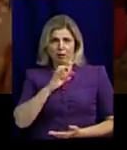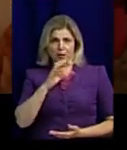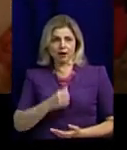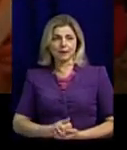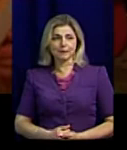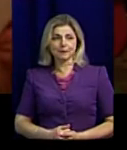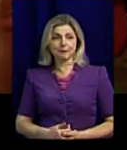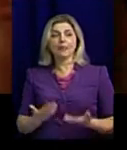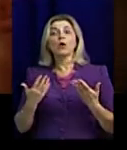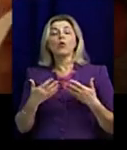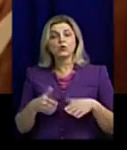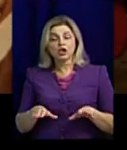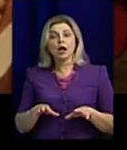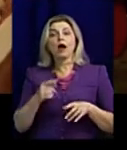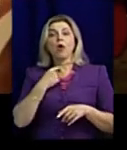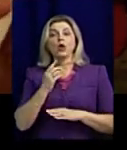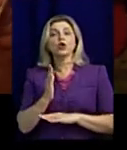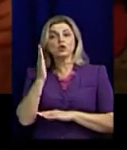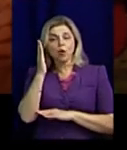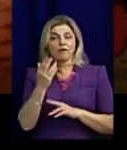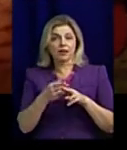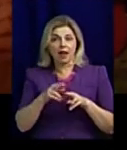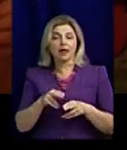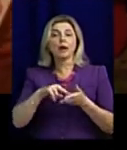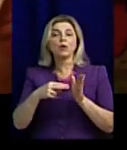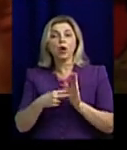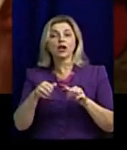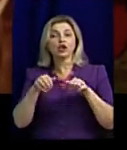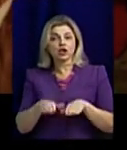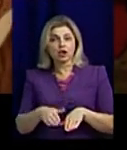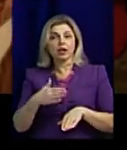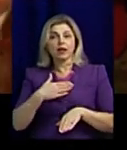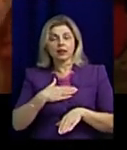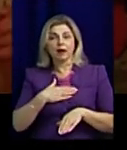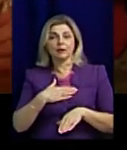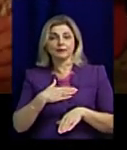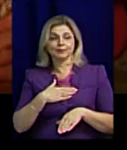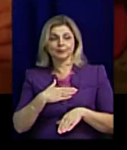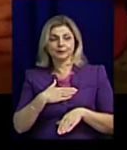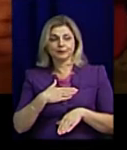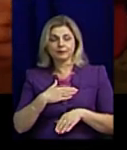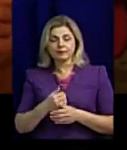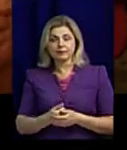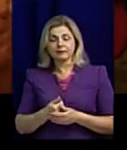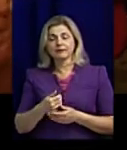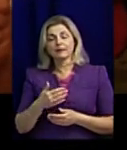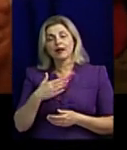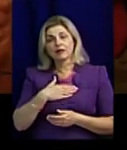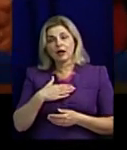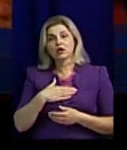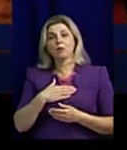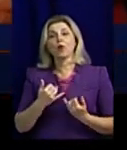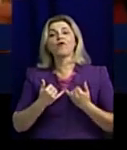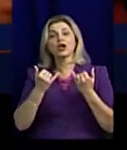Уже, в принципі, проголосован вот этот проект рішення. Вже, в принципі, проголосовано цей проект рішення.